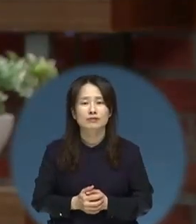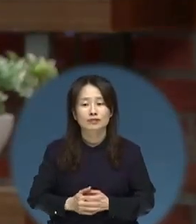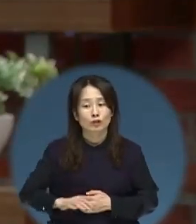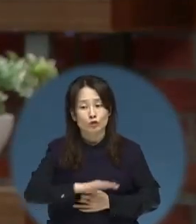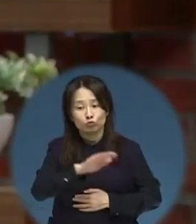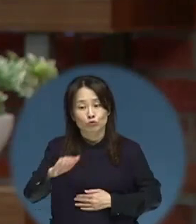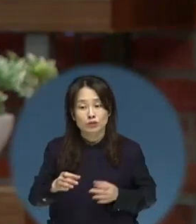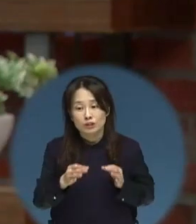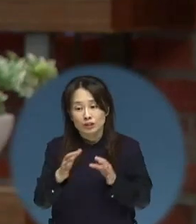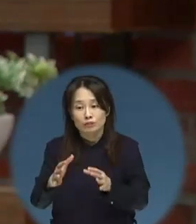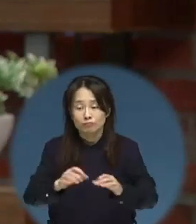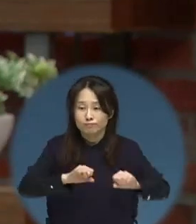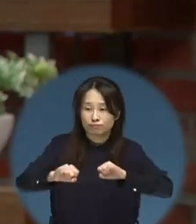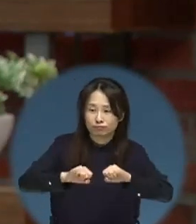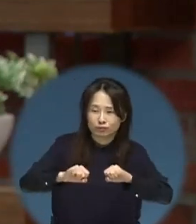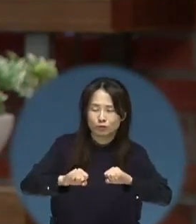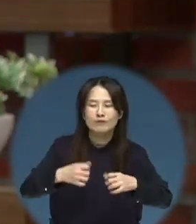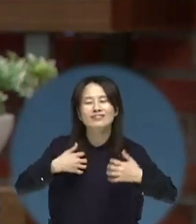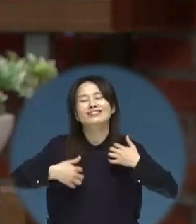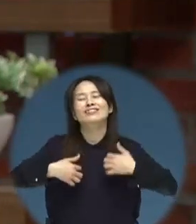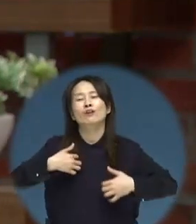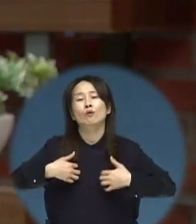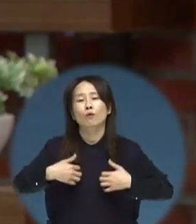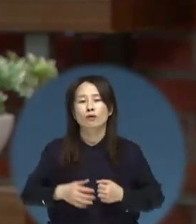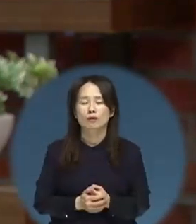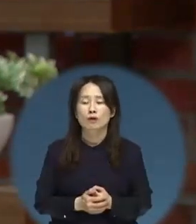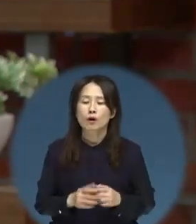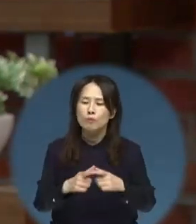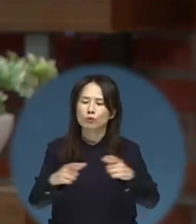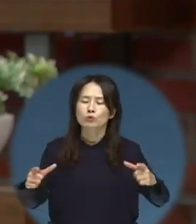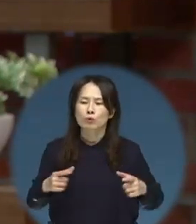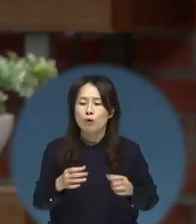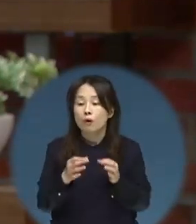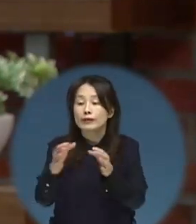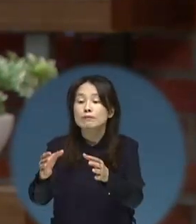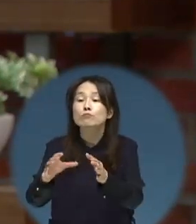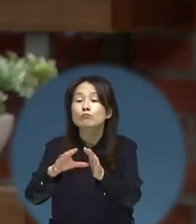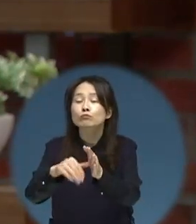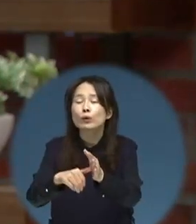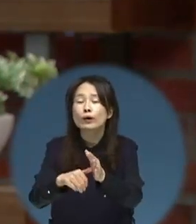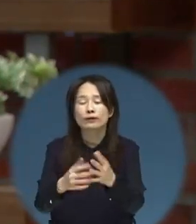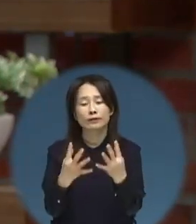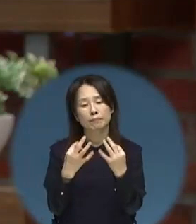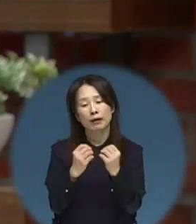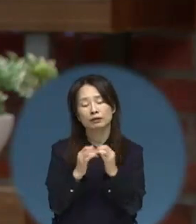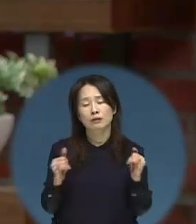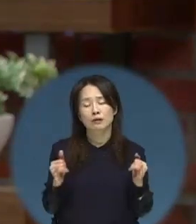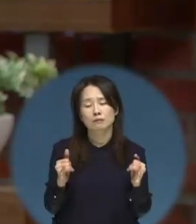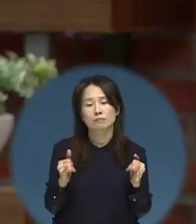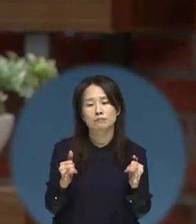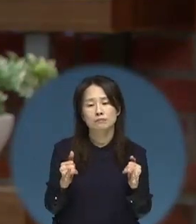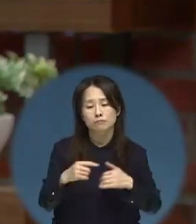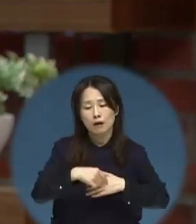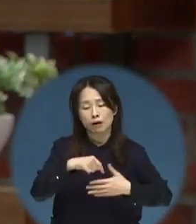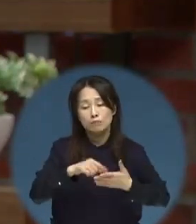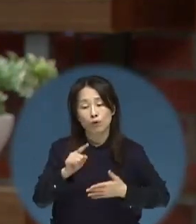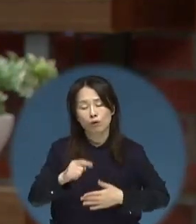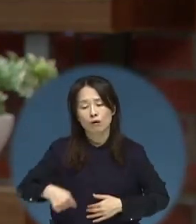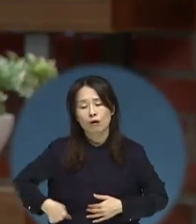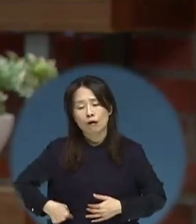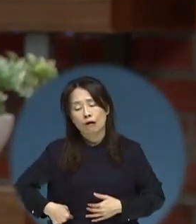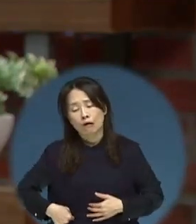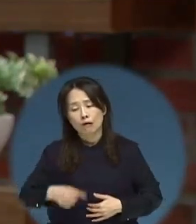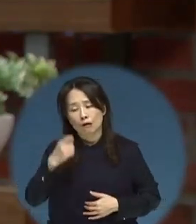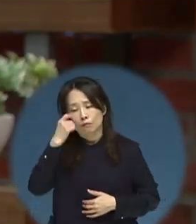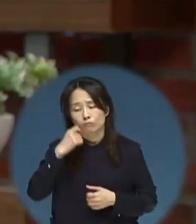활동들은 즐거우니까 보통 기부를 할 때 많은 사람들이 좀 슬프고 동정하고 예.